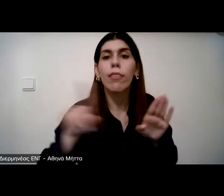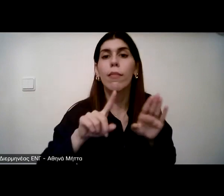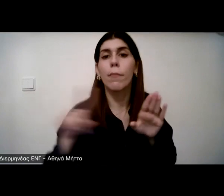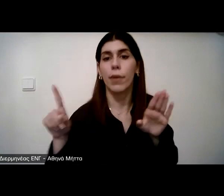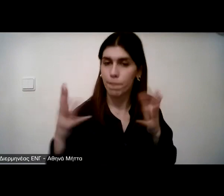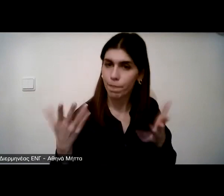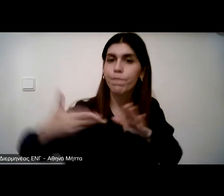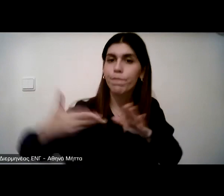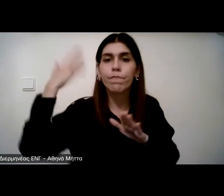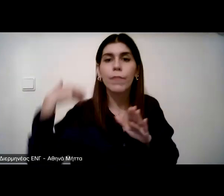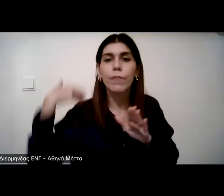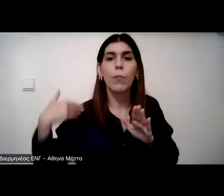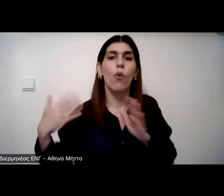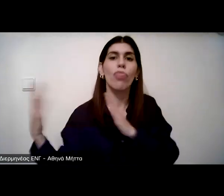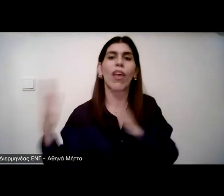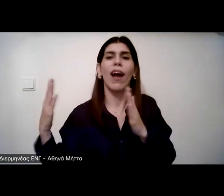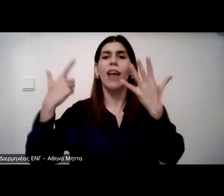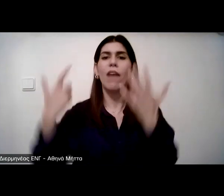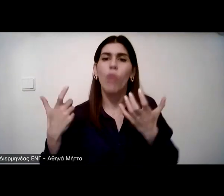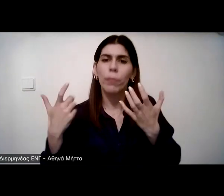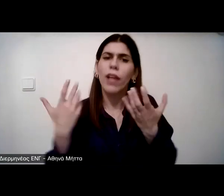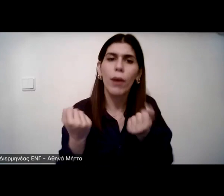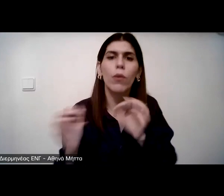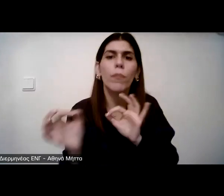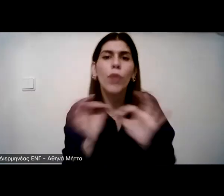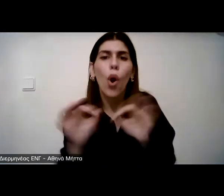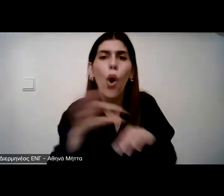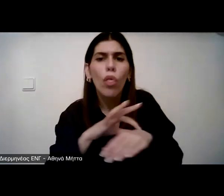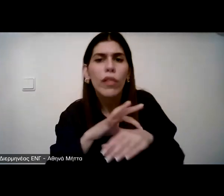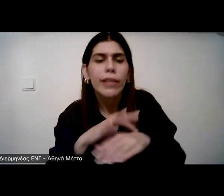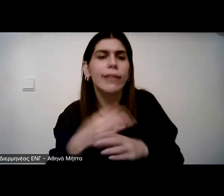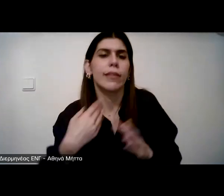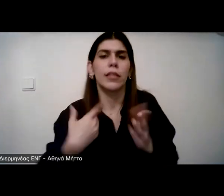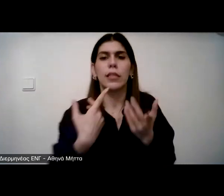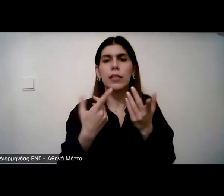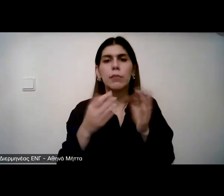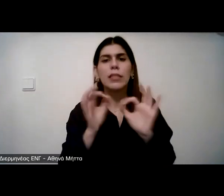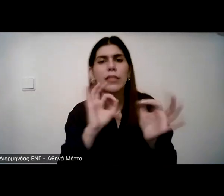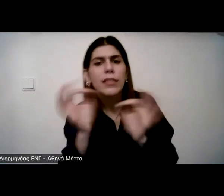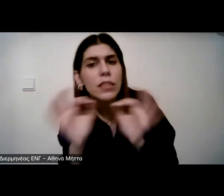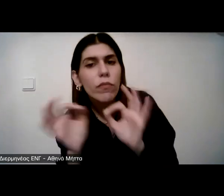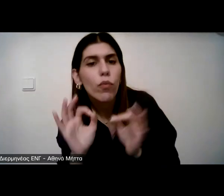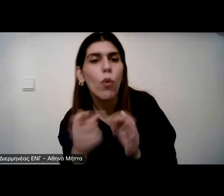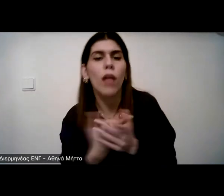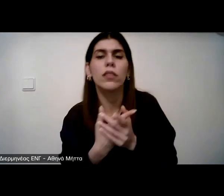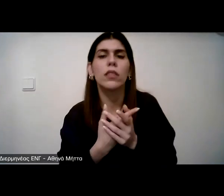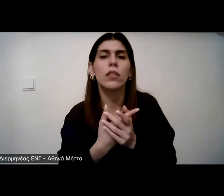70, οδηγοί, κατευθυντήριες γραμμές, δράσεις μεγάλων επιστημονικών φορέων κτλ.